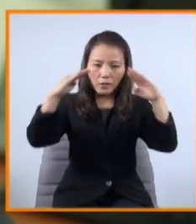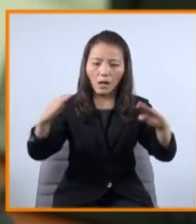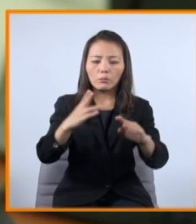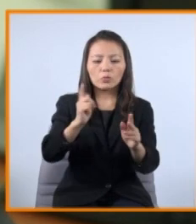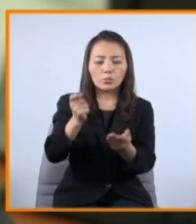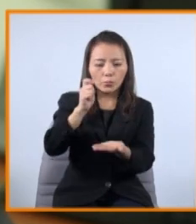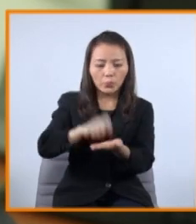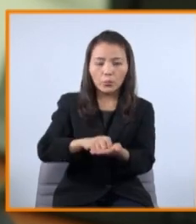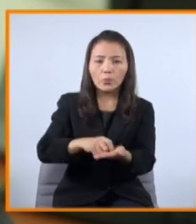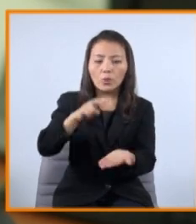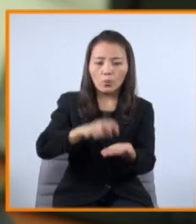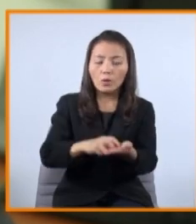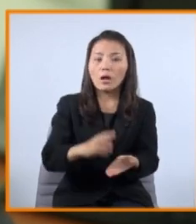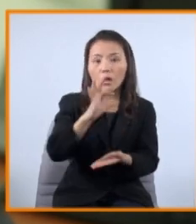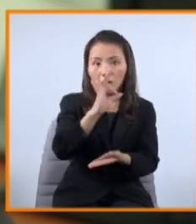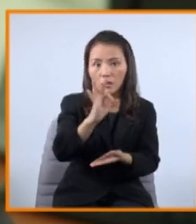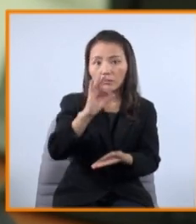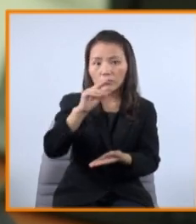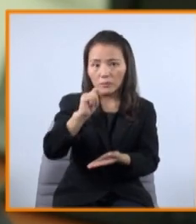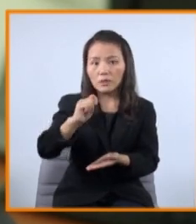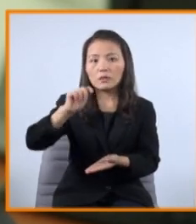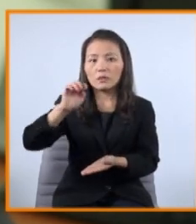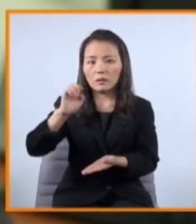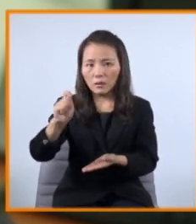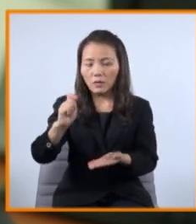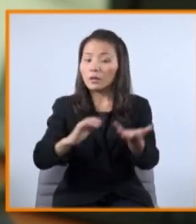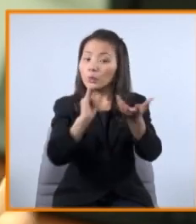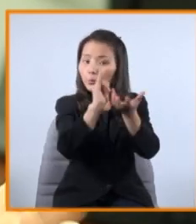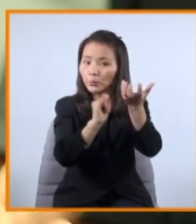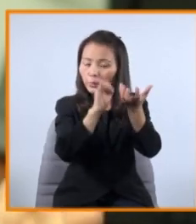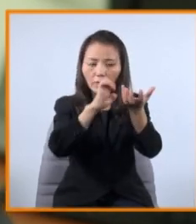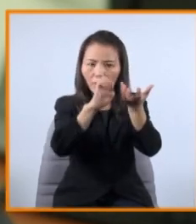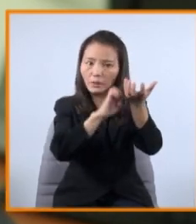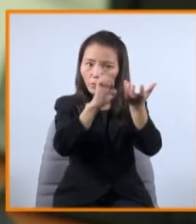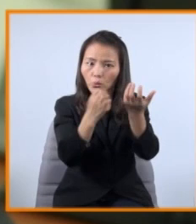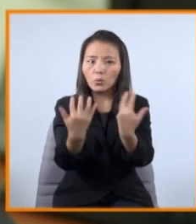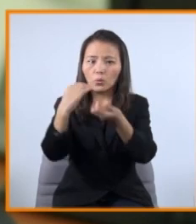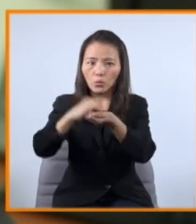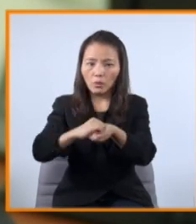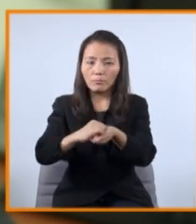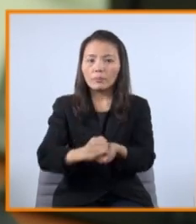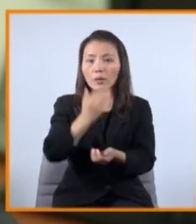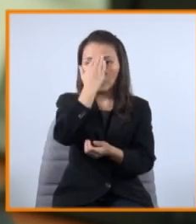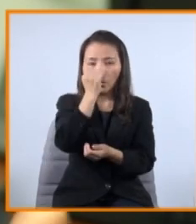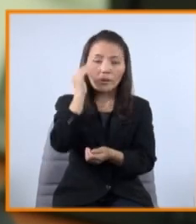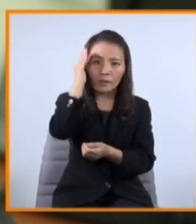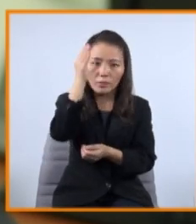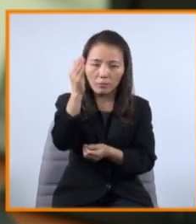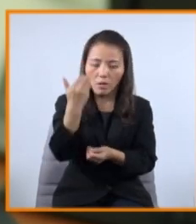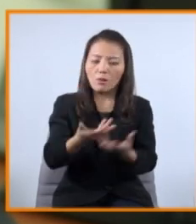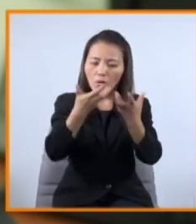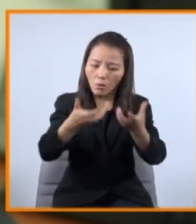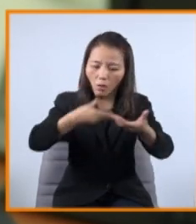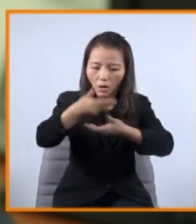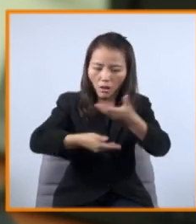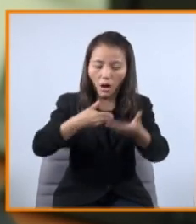เ่อ ftaกับ EUซึ่งถือว่าในอนาคตอันใกล้เนี่ยการค้าการลงทุนต่าง